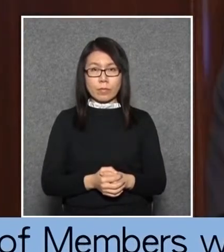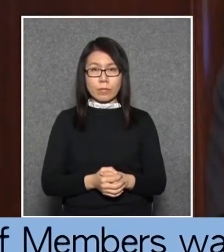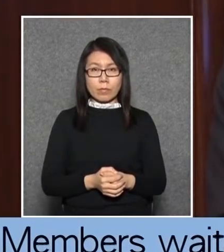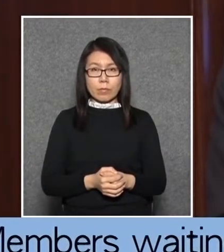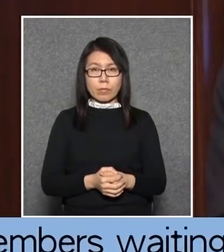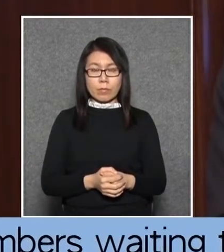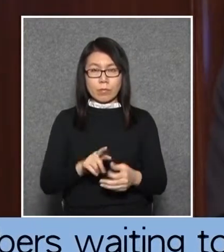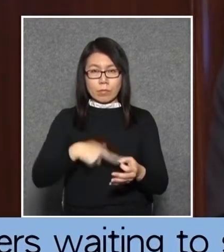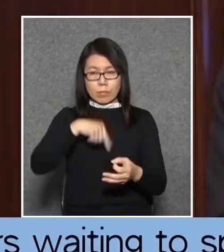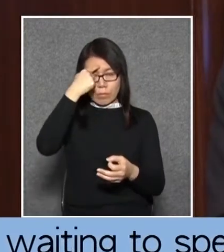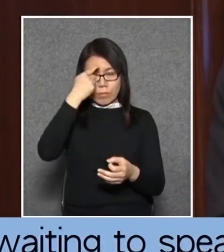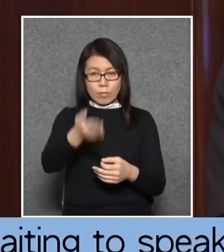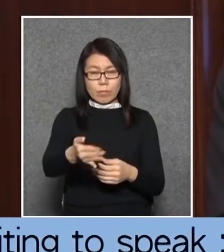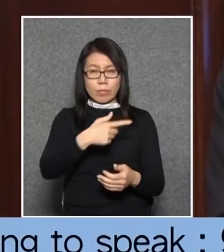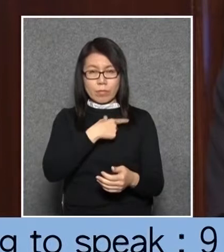梁国雄议员，